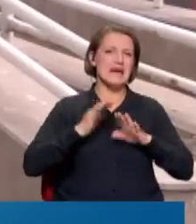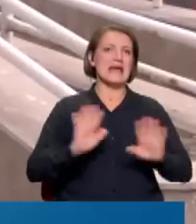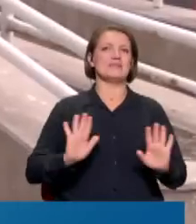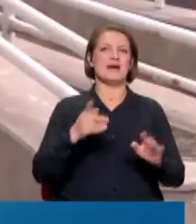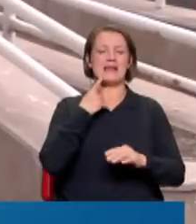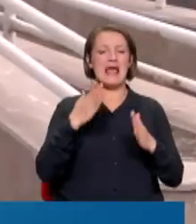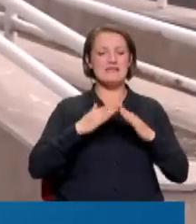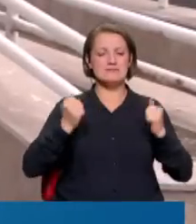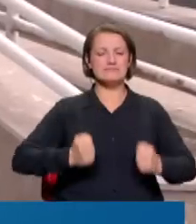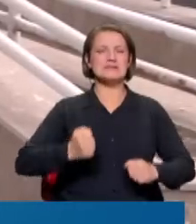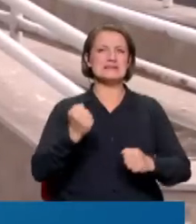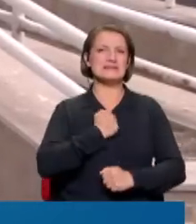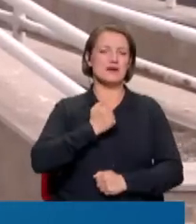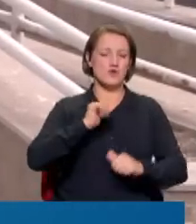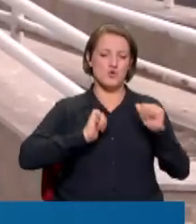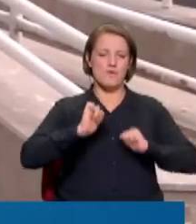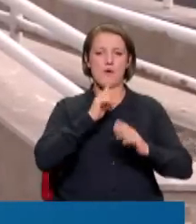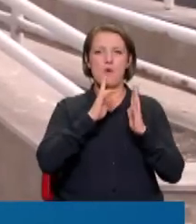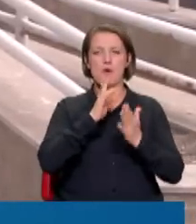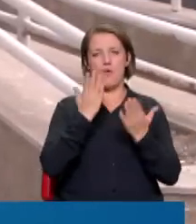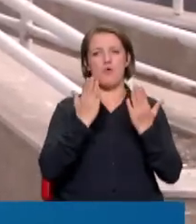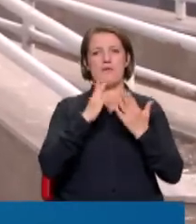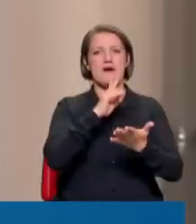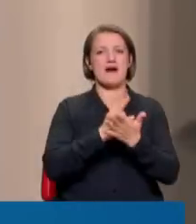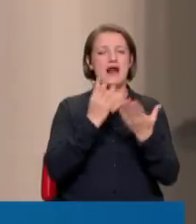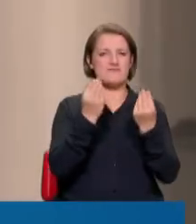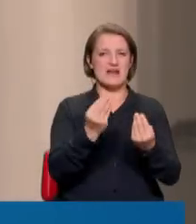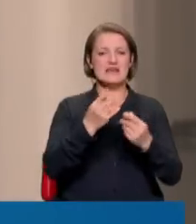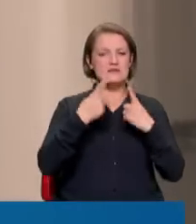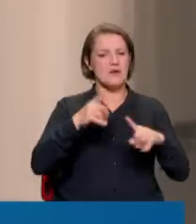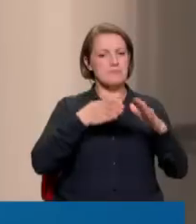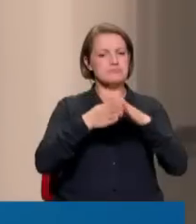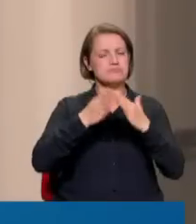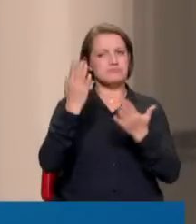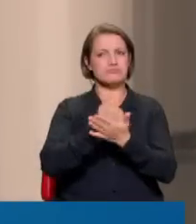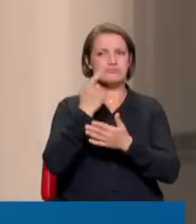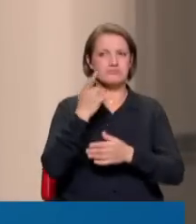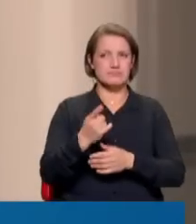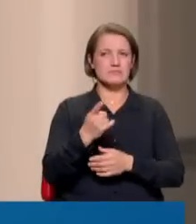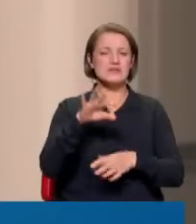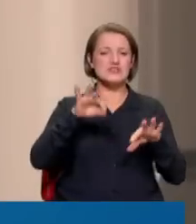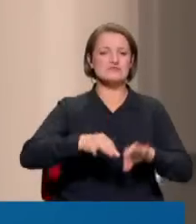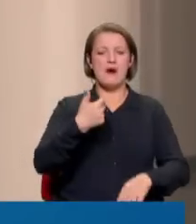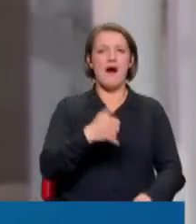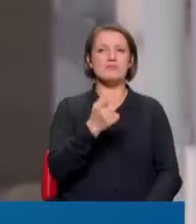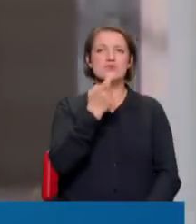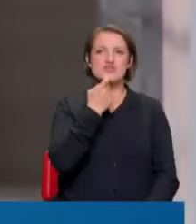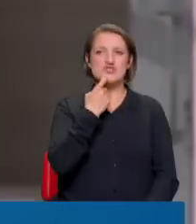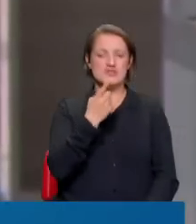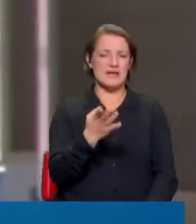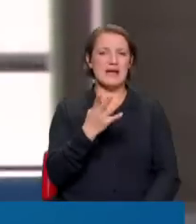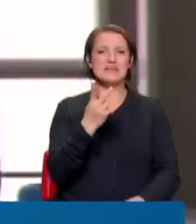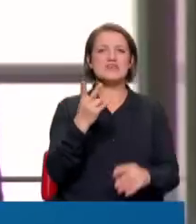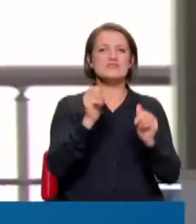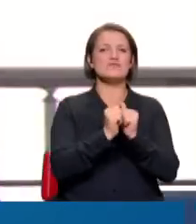oturmaktan sıkılınca üniversite okumaya karar verdi girdiği sınavları da kazandı Mükerrem Çalık şimdi 60 yaşında çift an